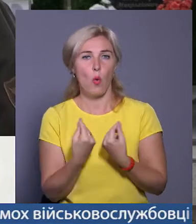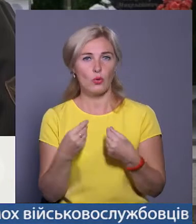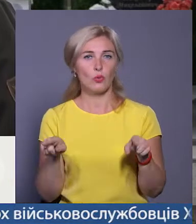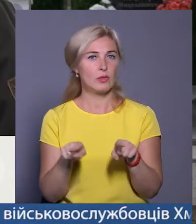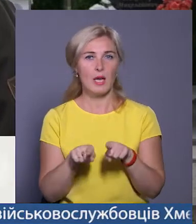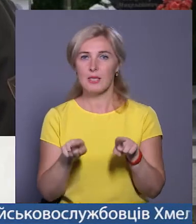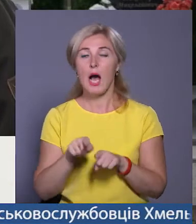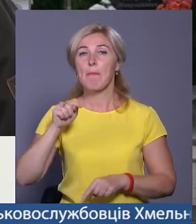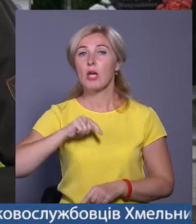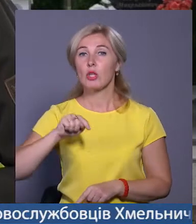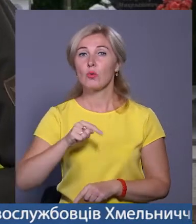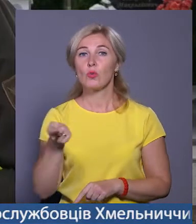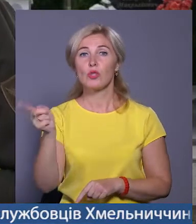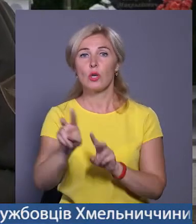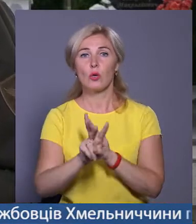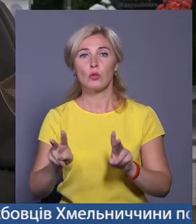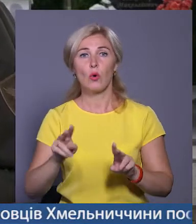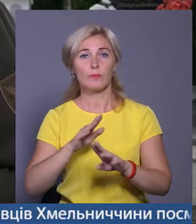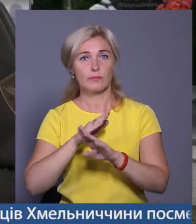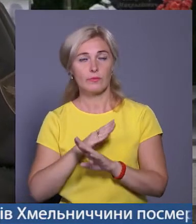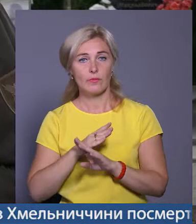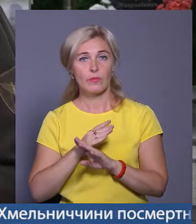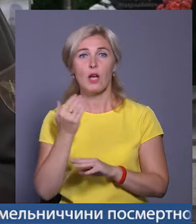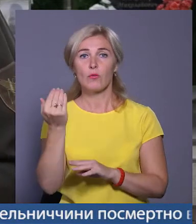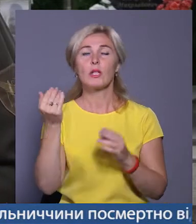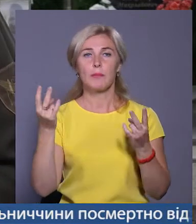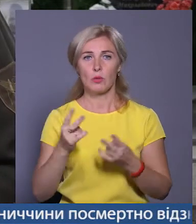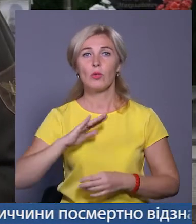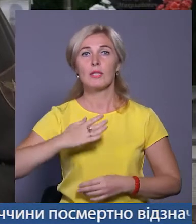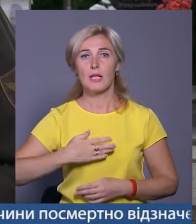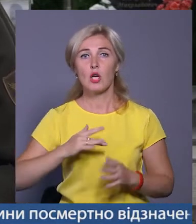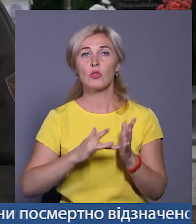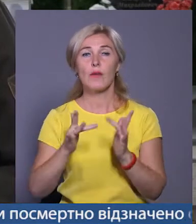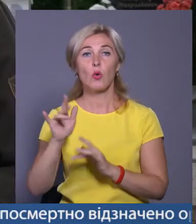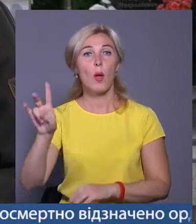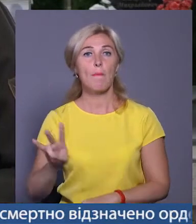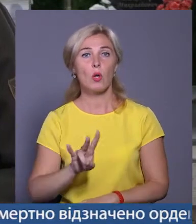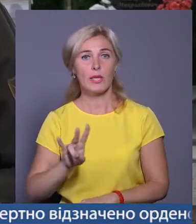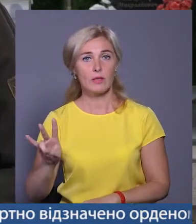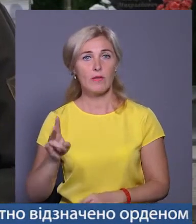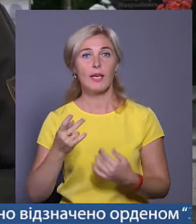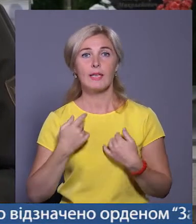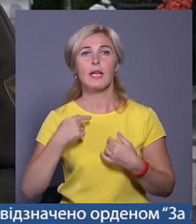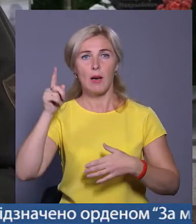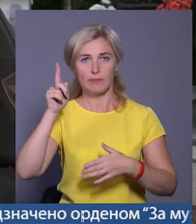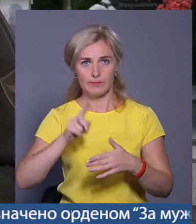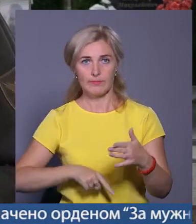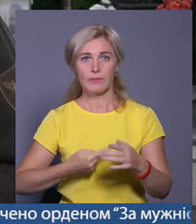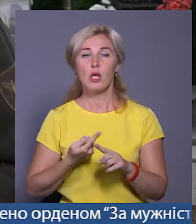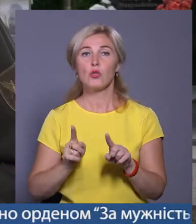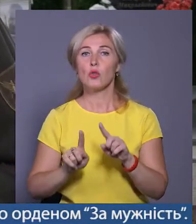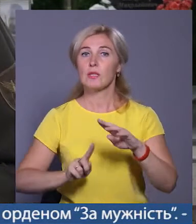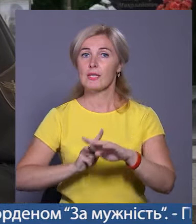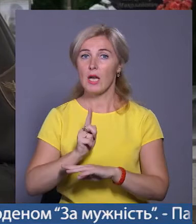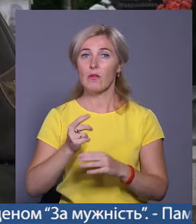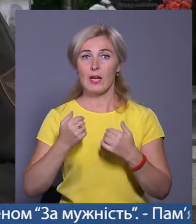і душі тих, хто відійшов у загробний світ, вони потребують нашої святої молитви. Я твердо переконаний в тому, що Церква Христова,